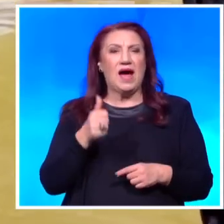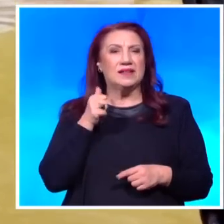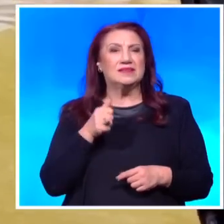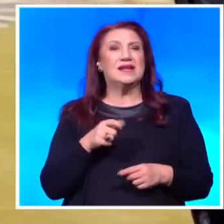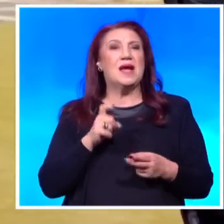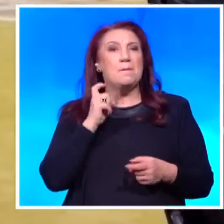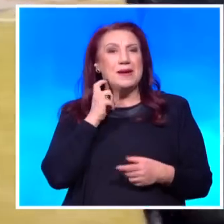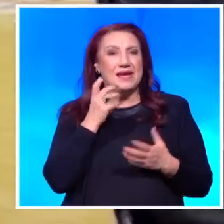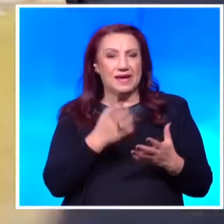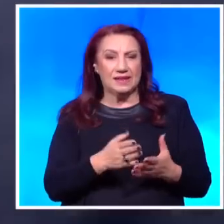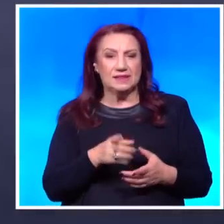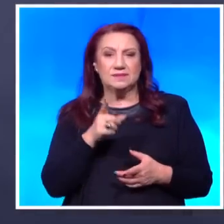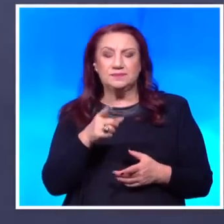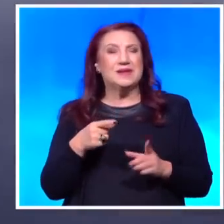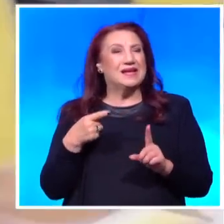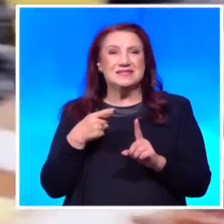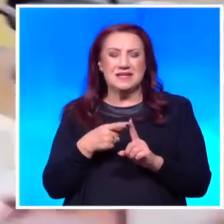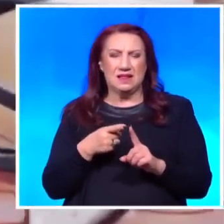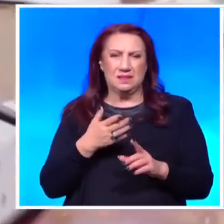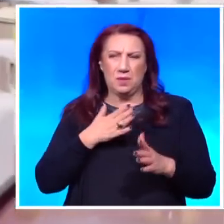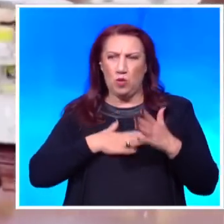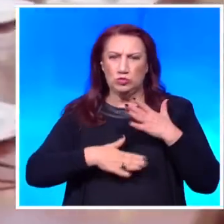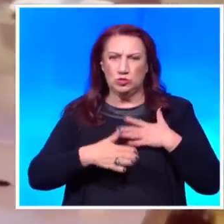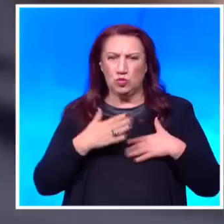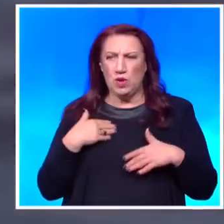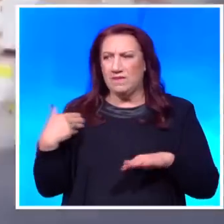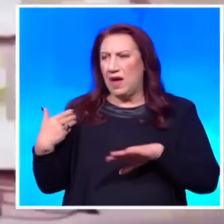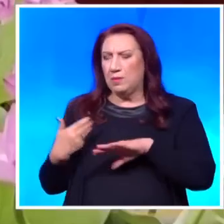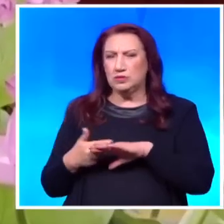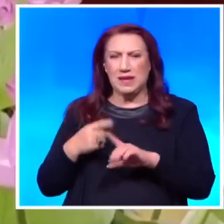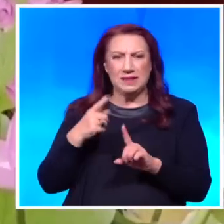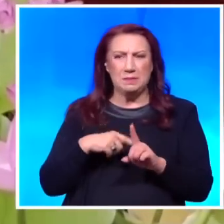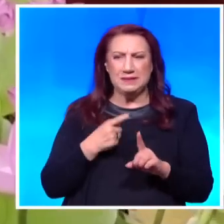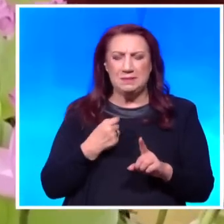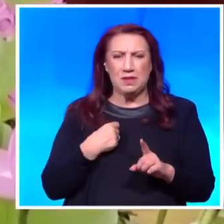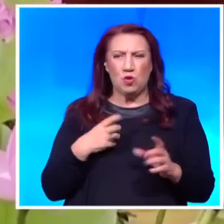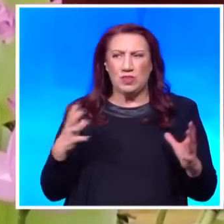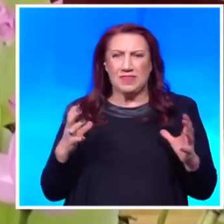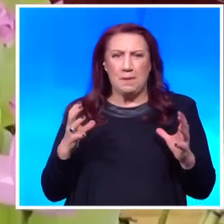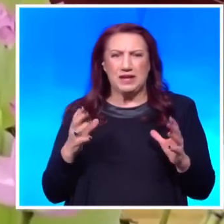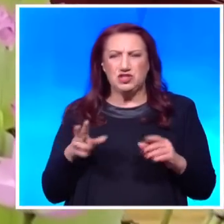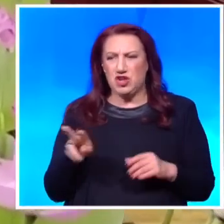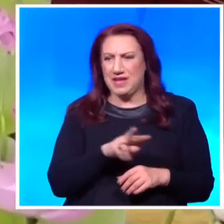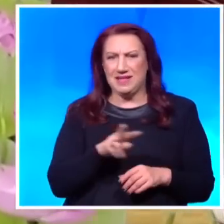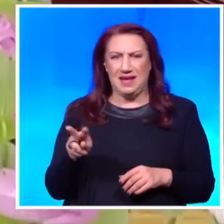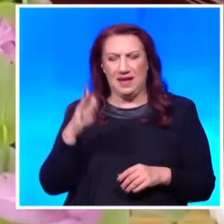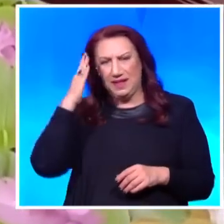беше успокояване на засилилото се през последните месеци напрежение. Двете страни